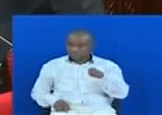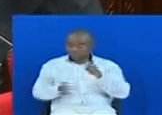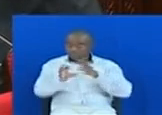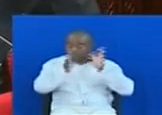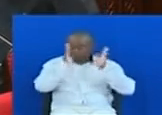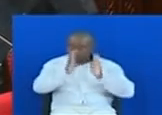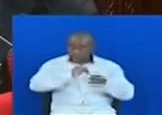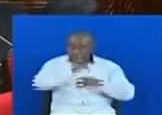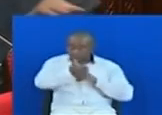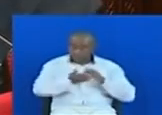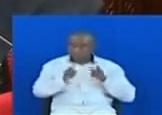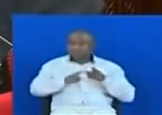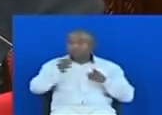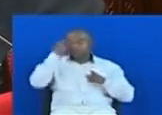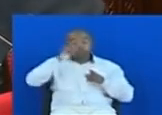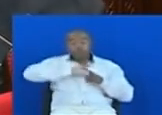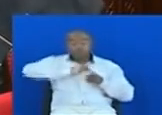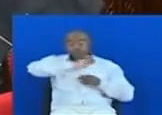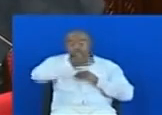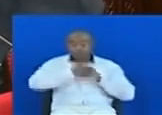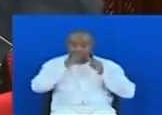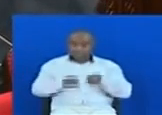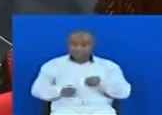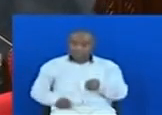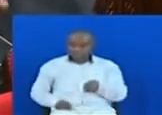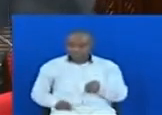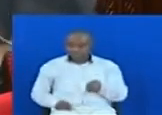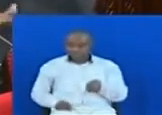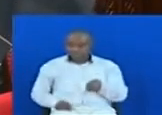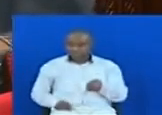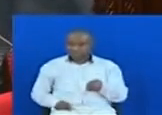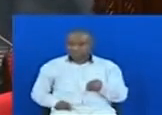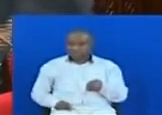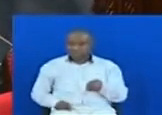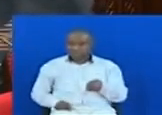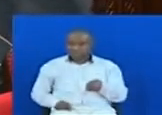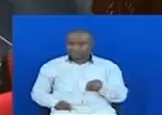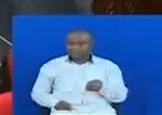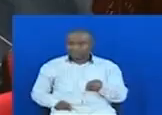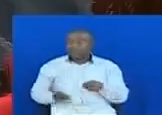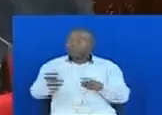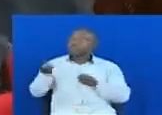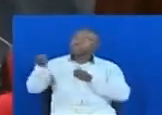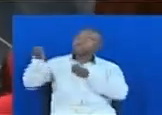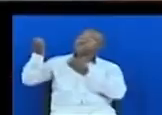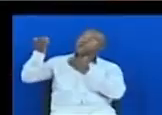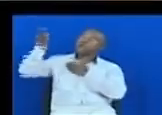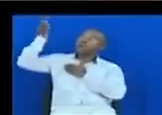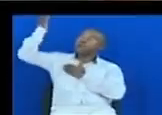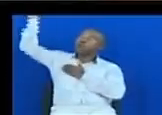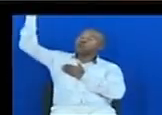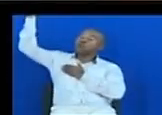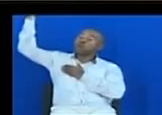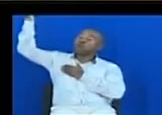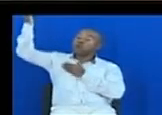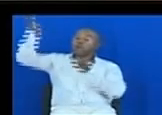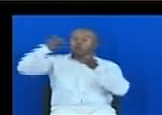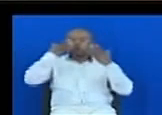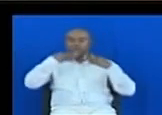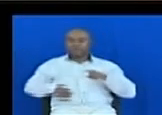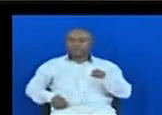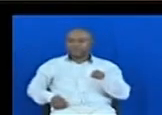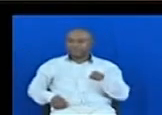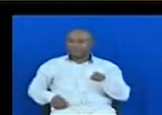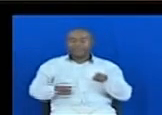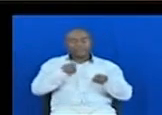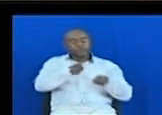Turudi, na mimi naamini sote tunarudi. Inshallah Mwenyezi Mungu atuweke. hilo ulishike